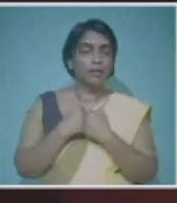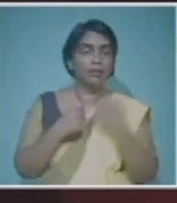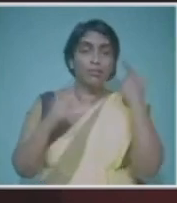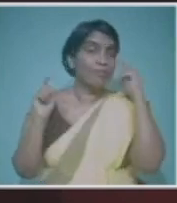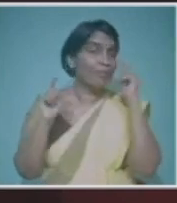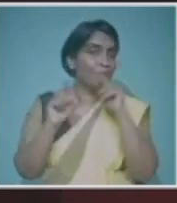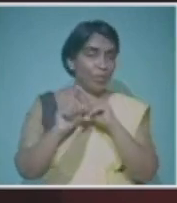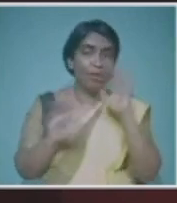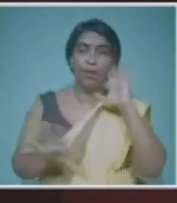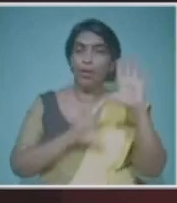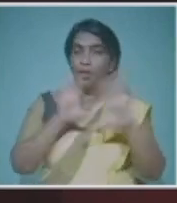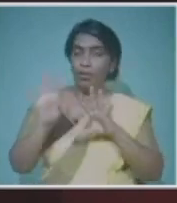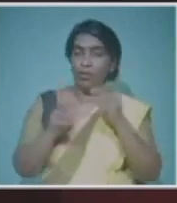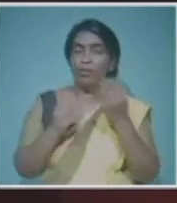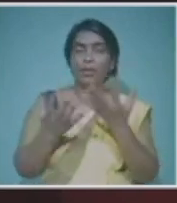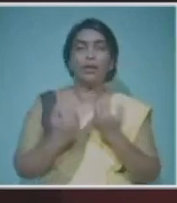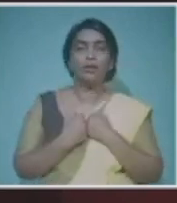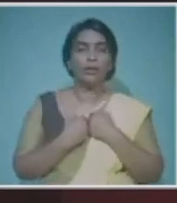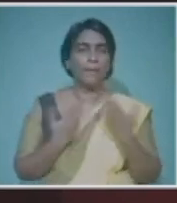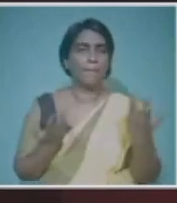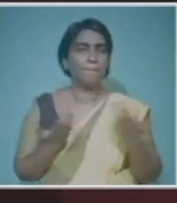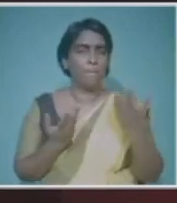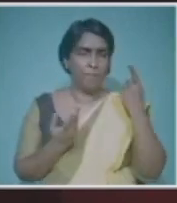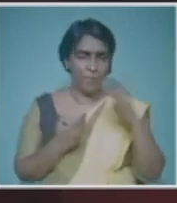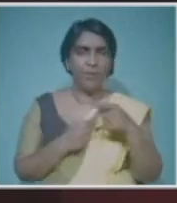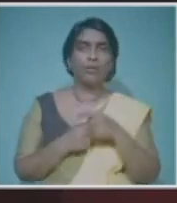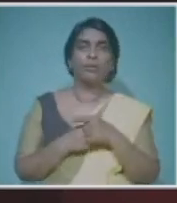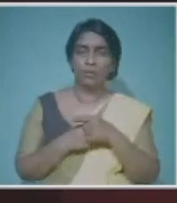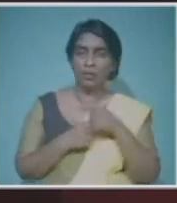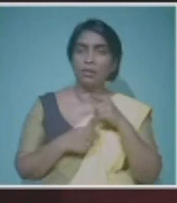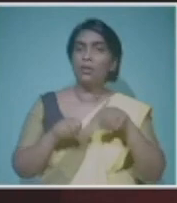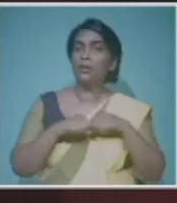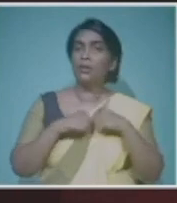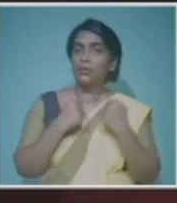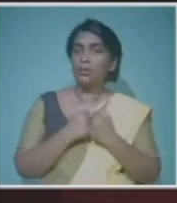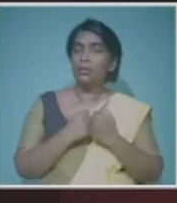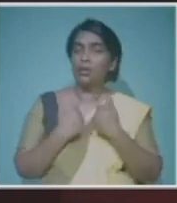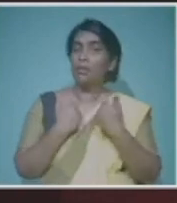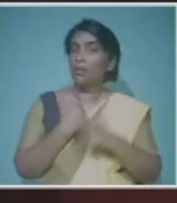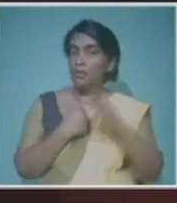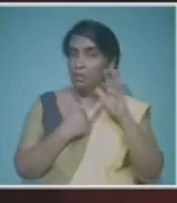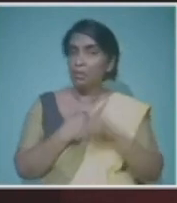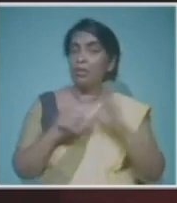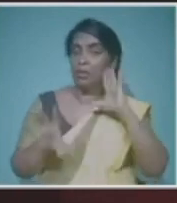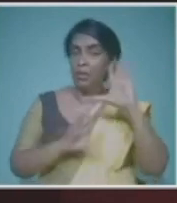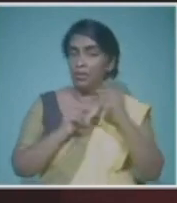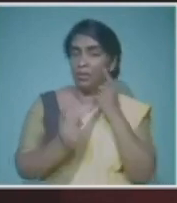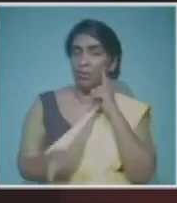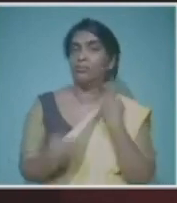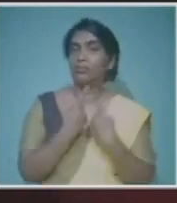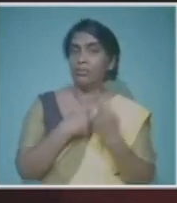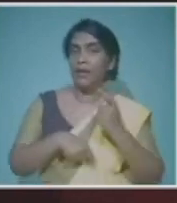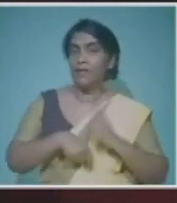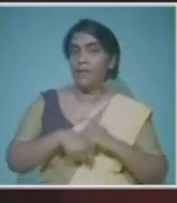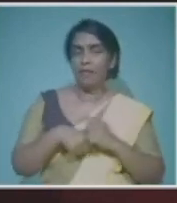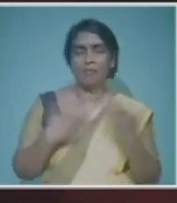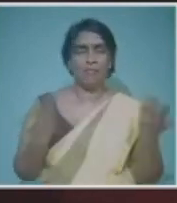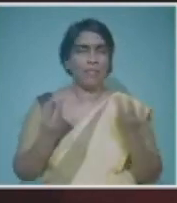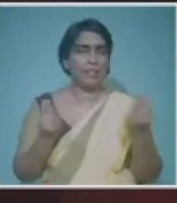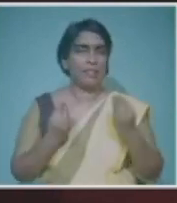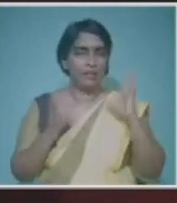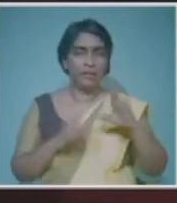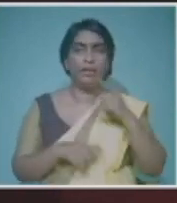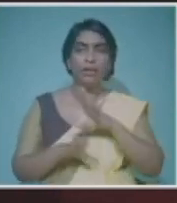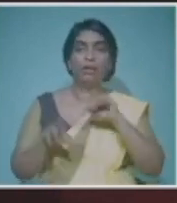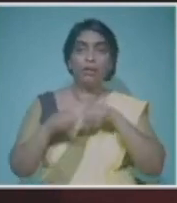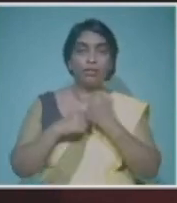සම්බන්ධයෙන් තොරතුරු ලබා ගැනීමට නොහැකි වීම අදාළ සමාගම්වල ස්ථාපනය සම්බන්ධයෙන් තොරතුරු පරීක්ෂා කිරීමට කාලයක් නොමැති වීම